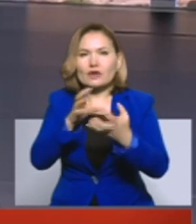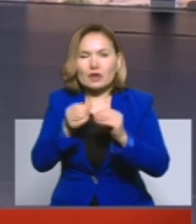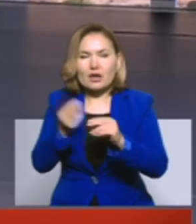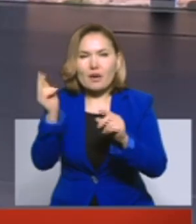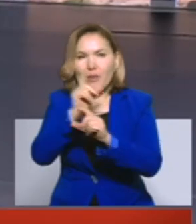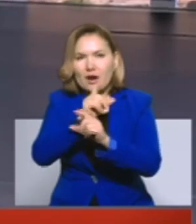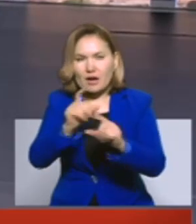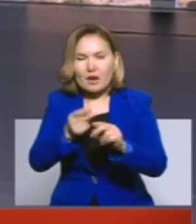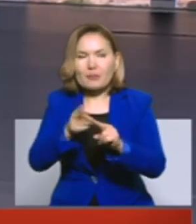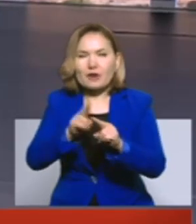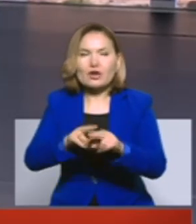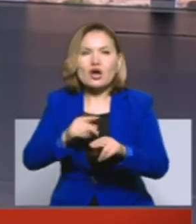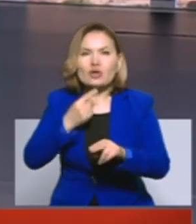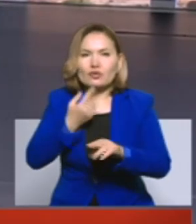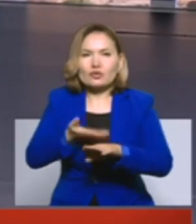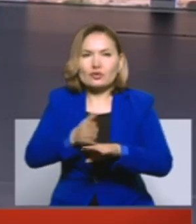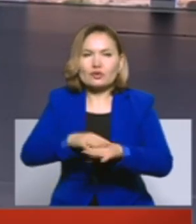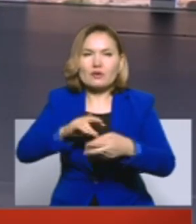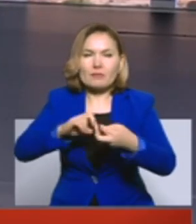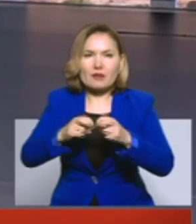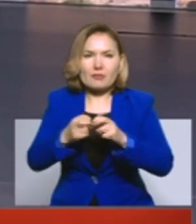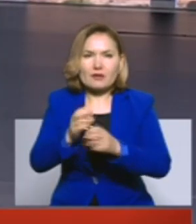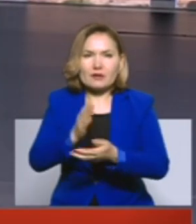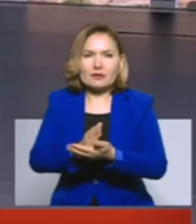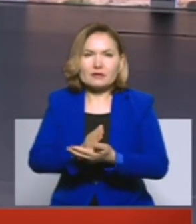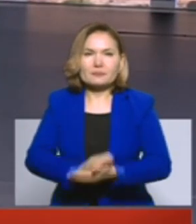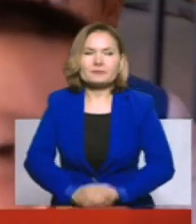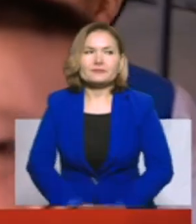білім берумен емдеу ісі ақсап тұр.